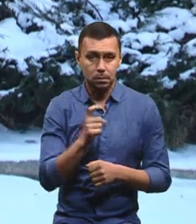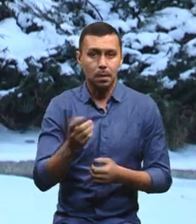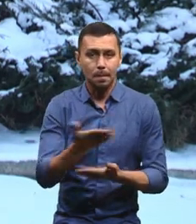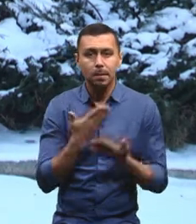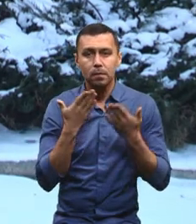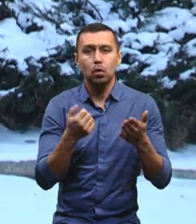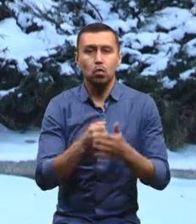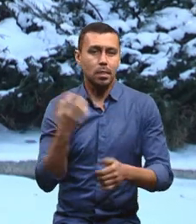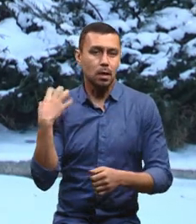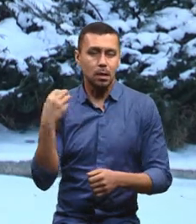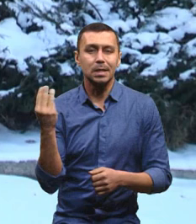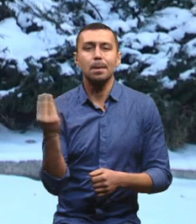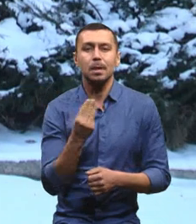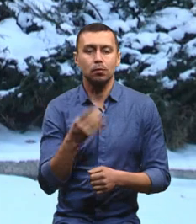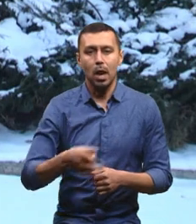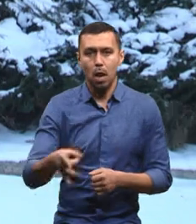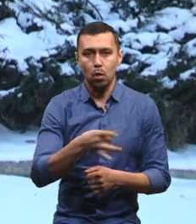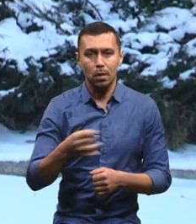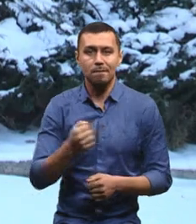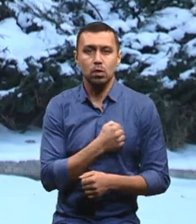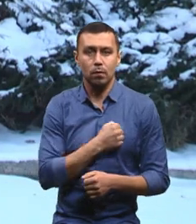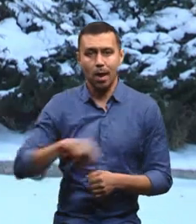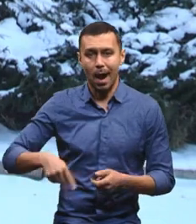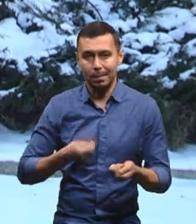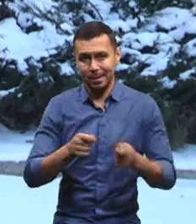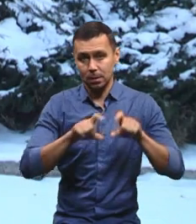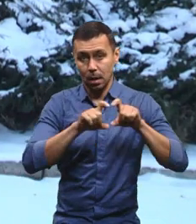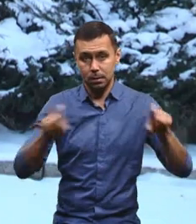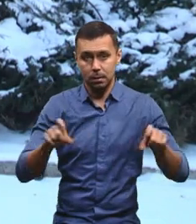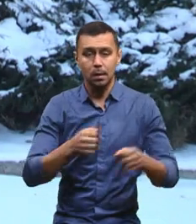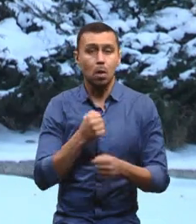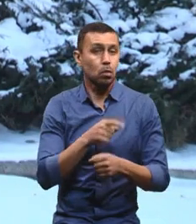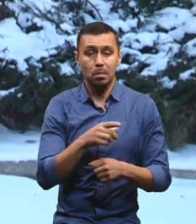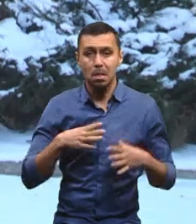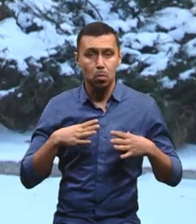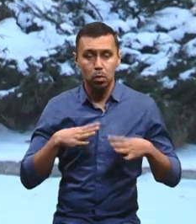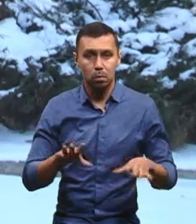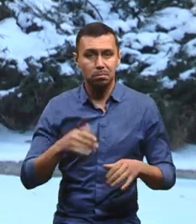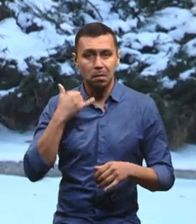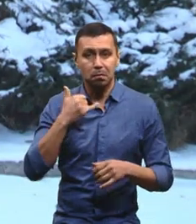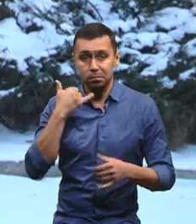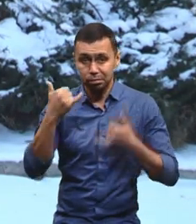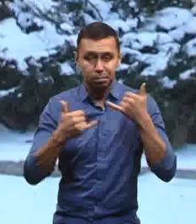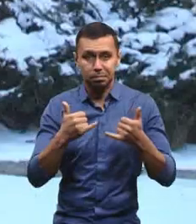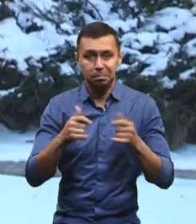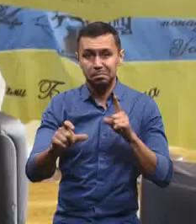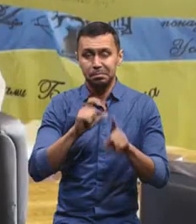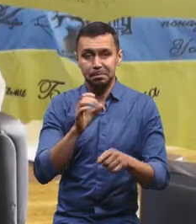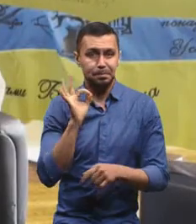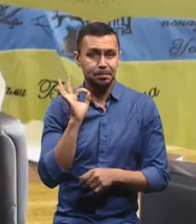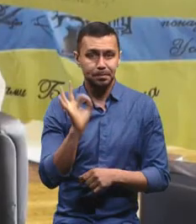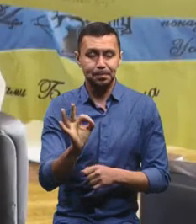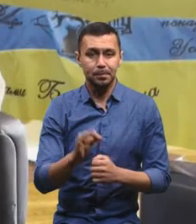Звернулися до начальника Шепетівської районної військової адміністрації на роботі його не було на телефоні дзвінки не відповідає